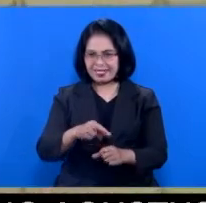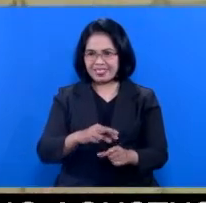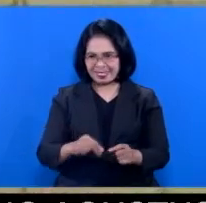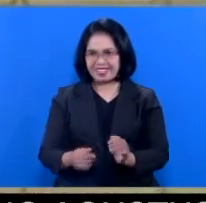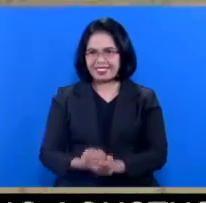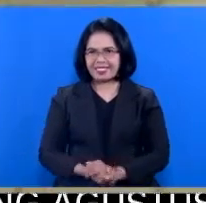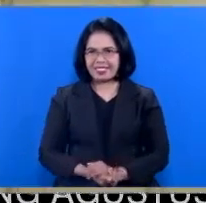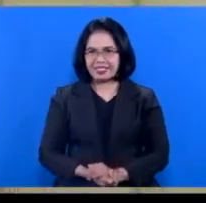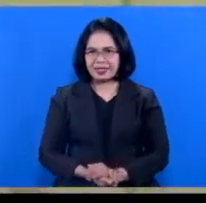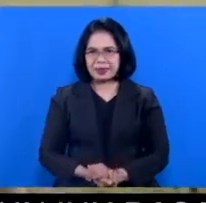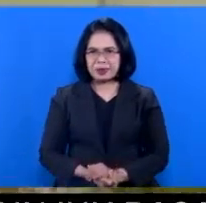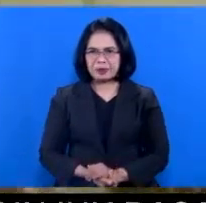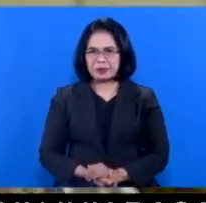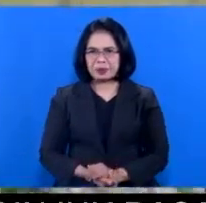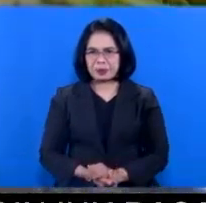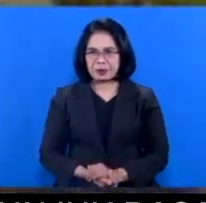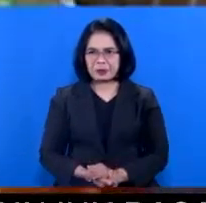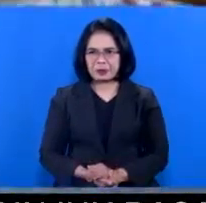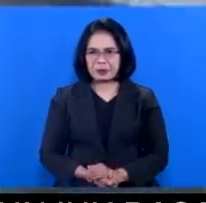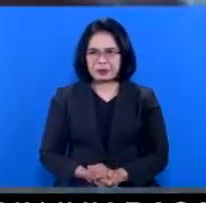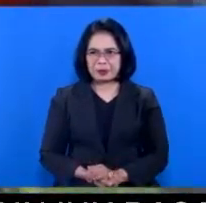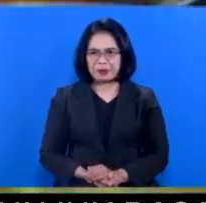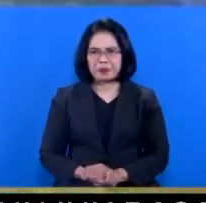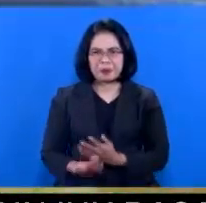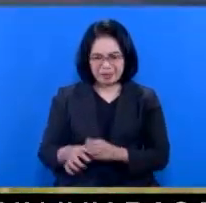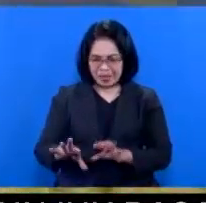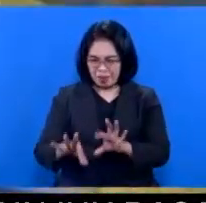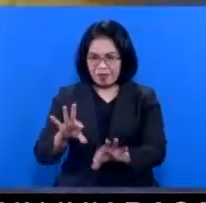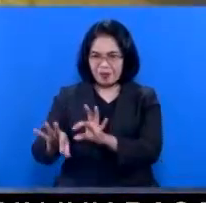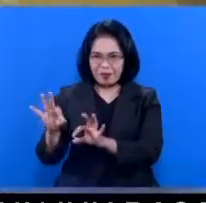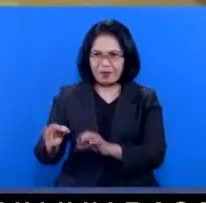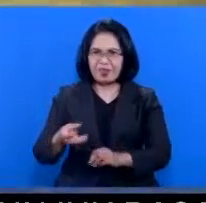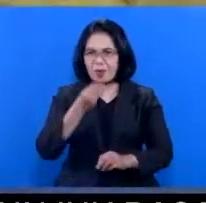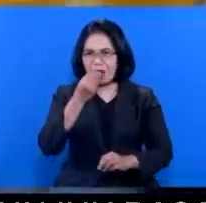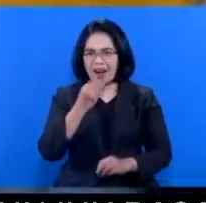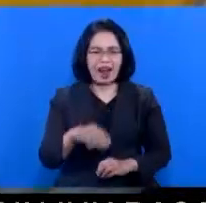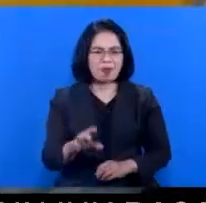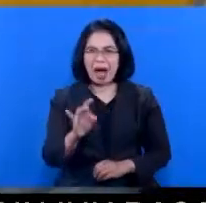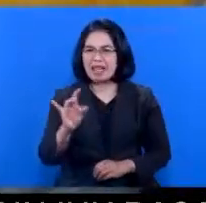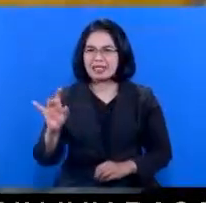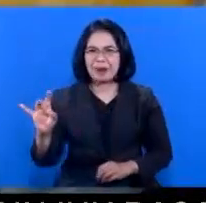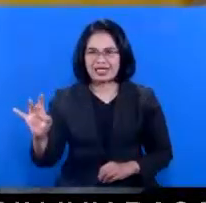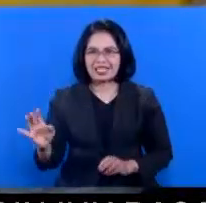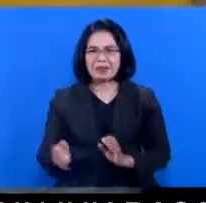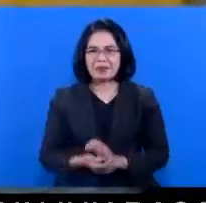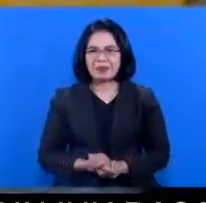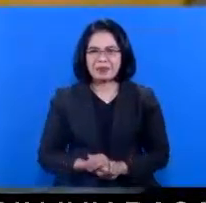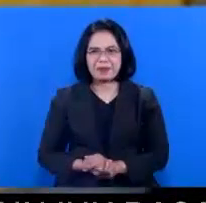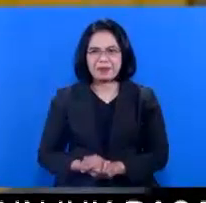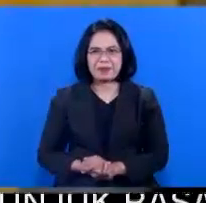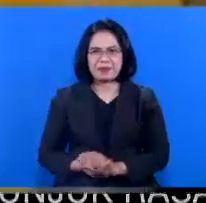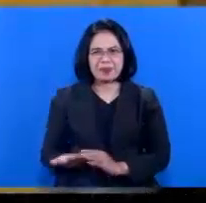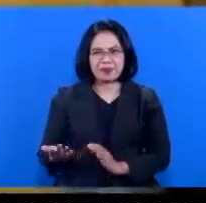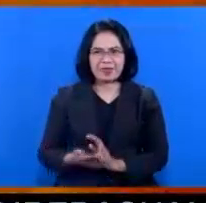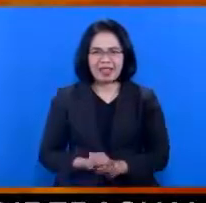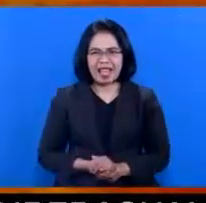Wah, daripada gangguin bapaknya, mendingan saya memilih lauk untuk menemani santap ketupat. Di sini terdapat beragam pilihan, mulai